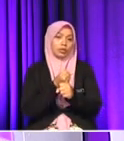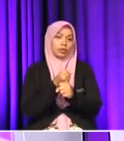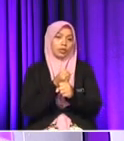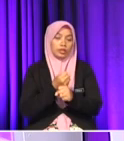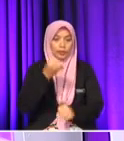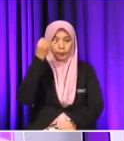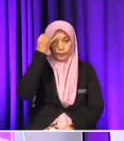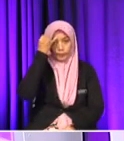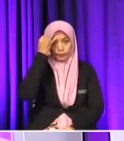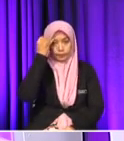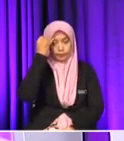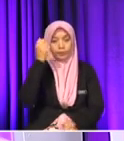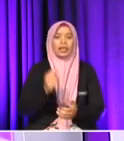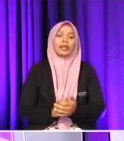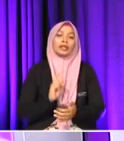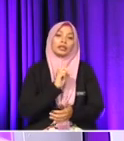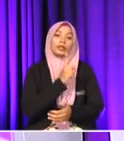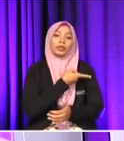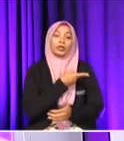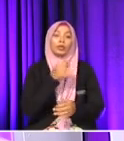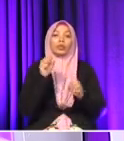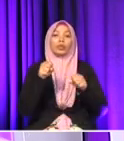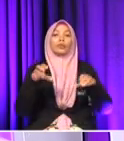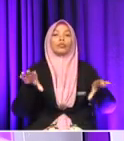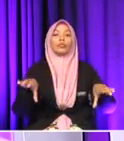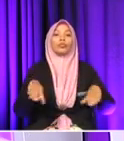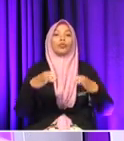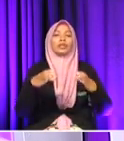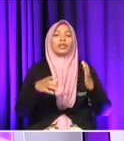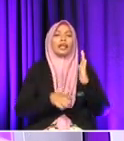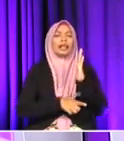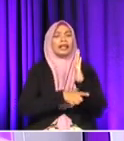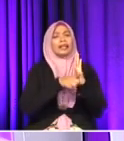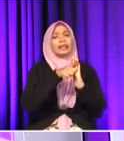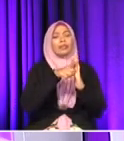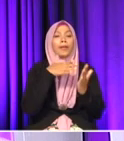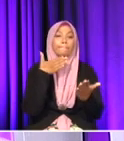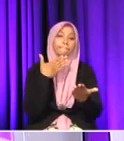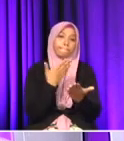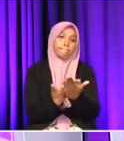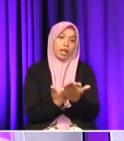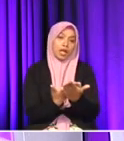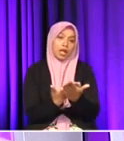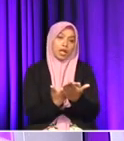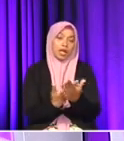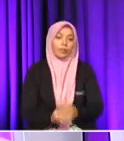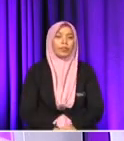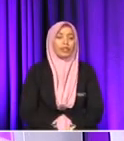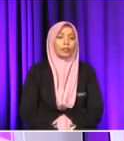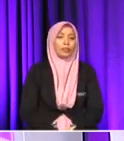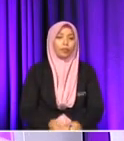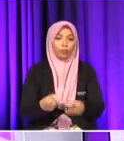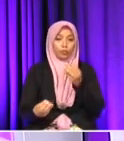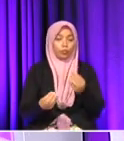sebenarnya kita beli ulah dia dengan lebih kritis yang seperti itu saja tiba-tiba ada telinga di